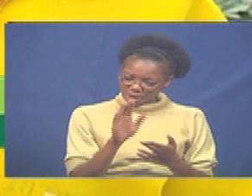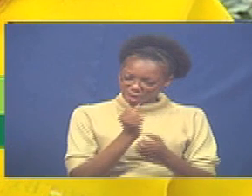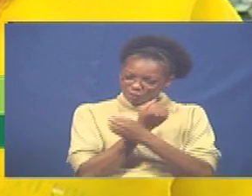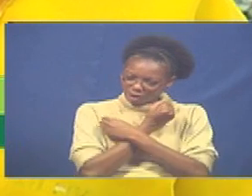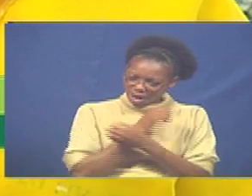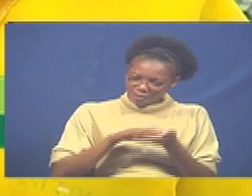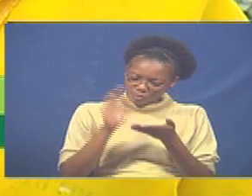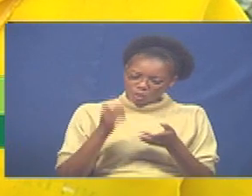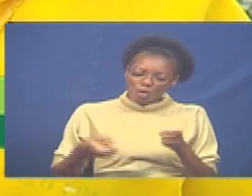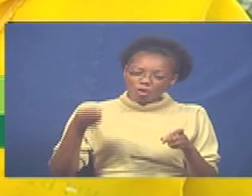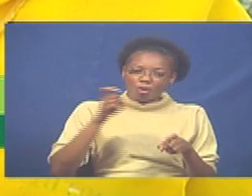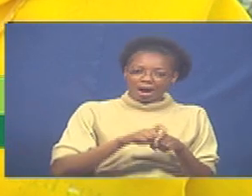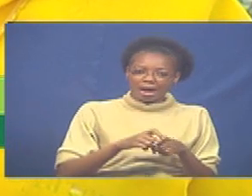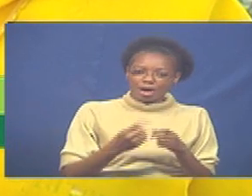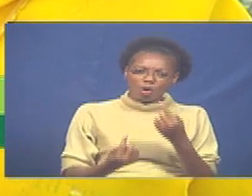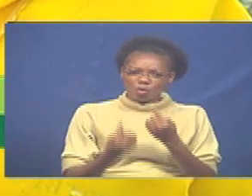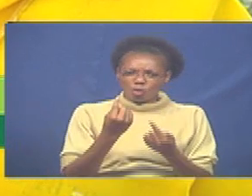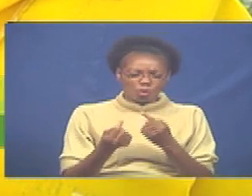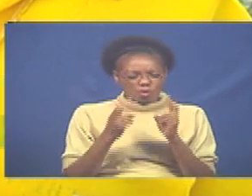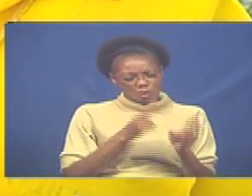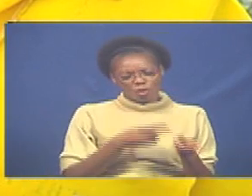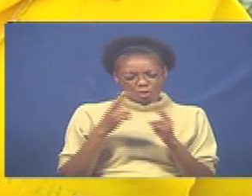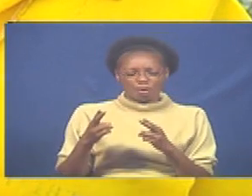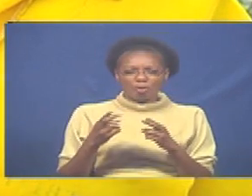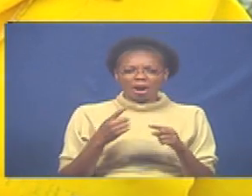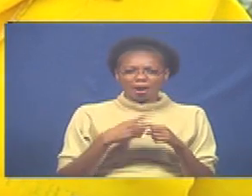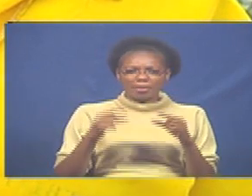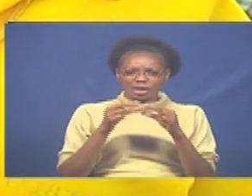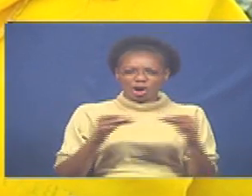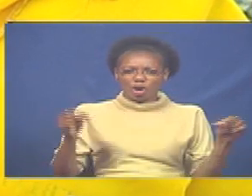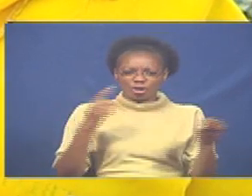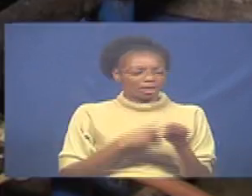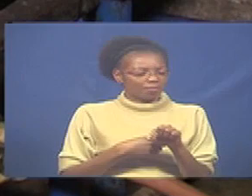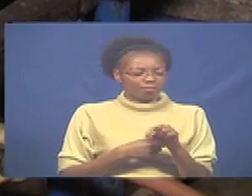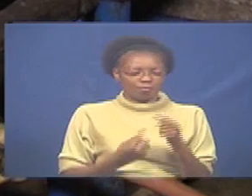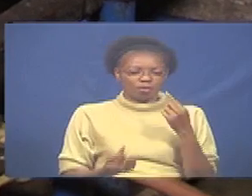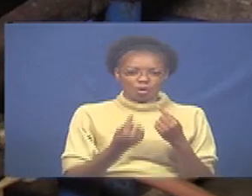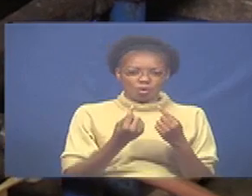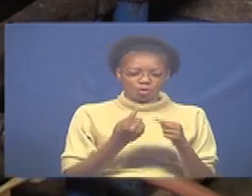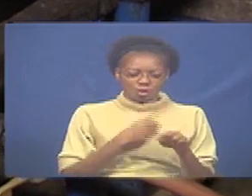unafurahia. Lakini tunaipika kawaida, lakini si ive sana. Unaipika tu kidogo.